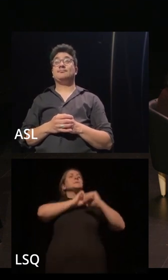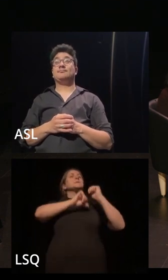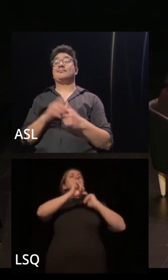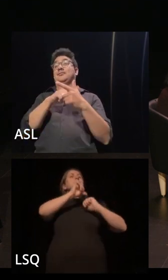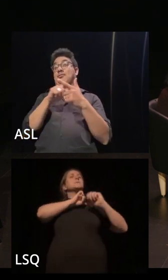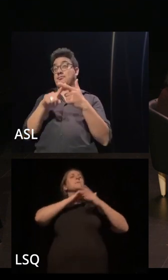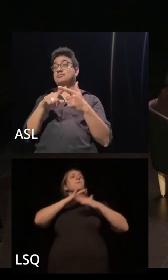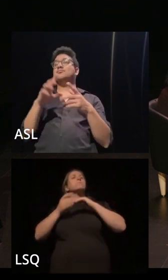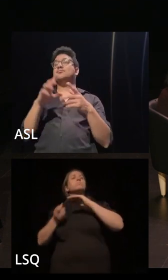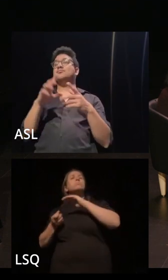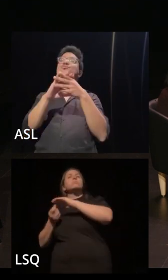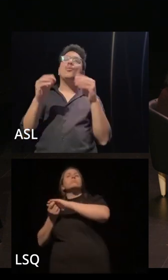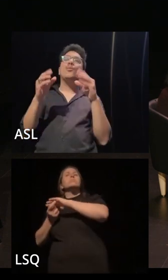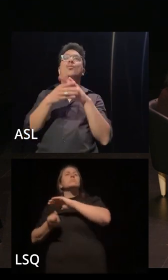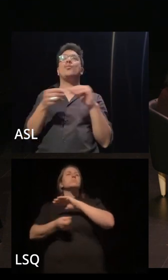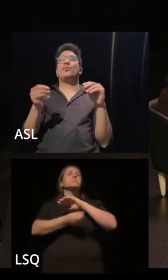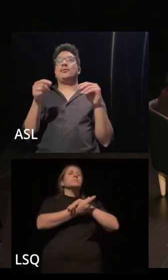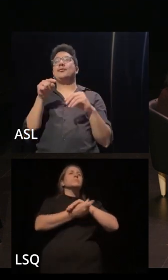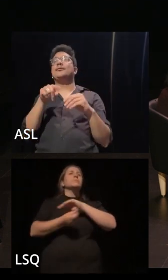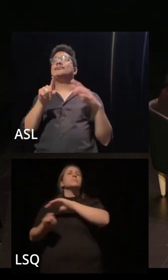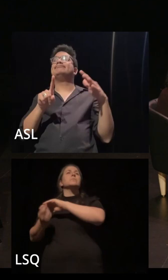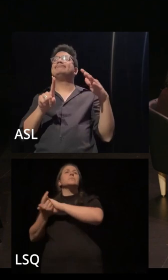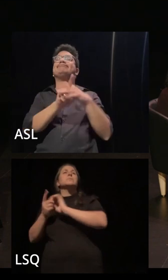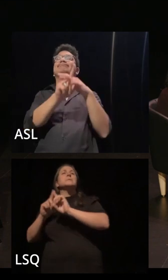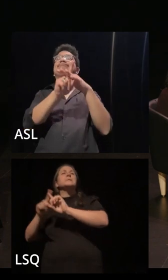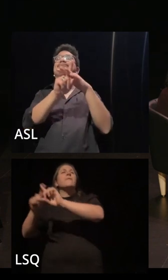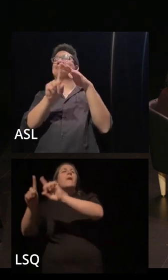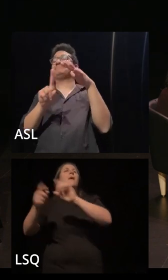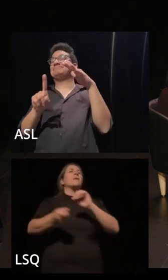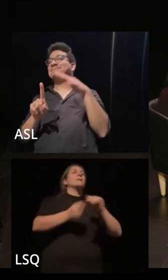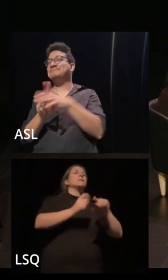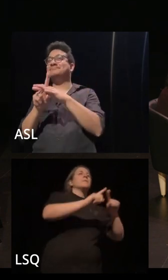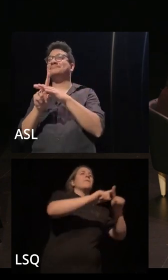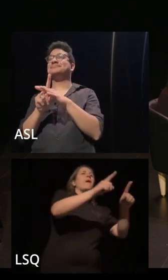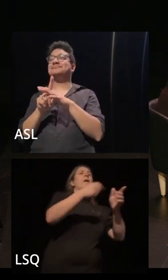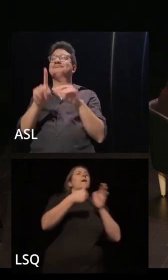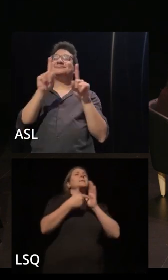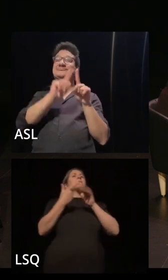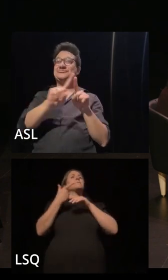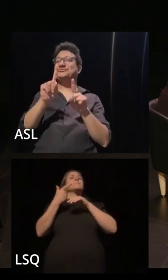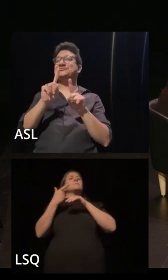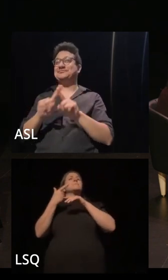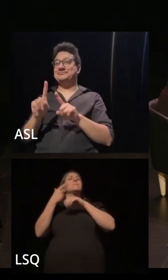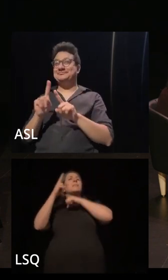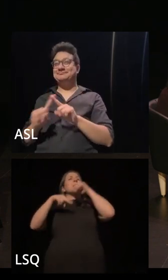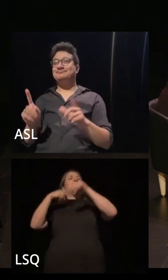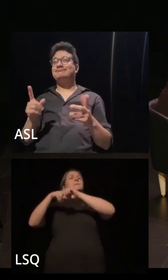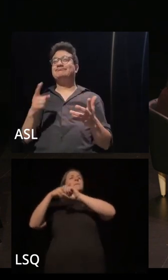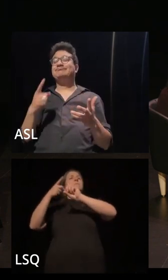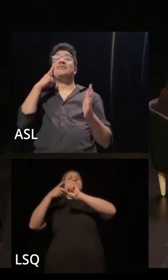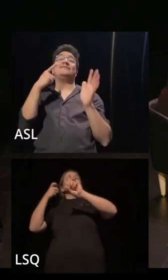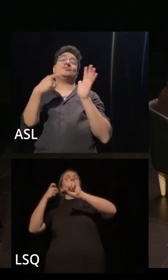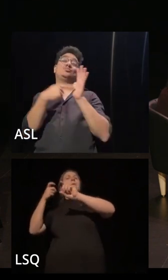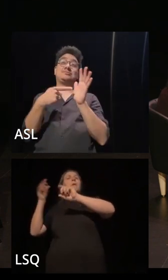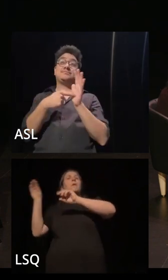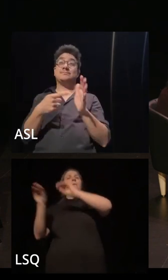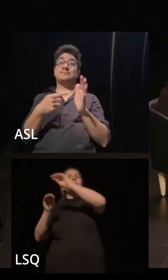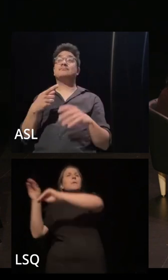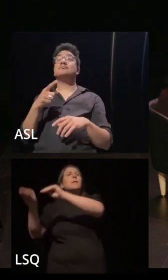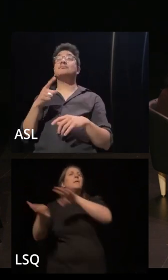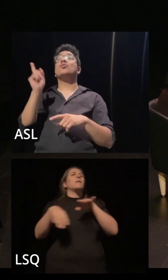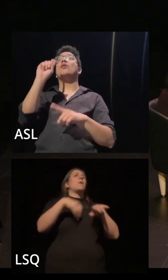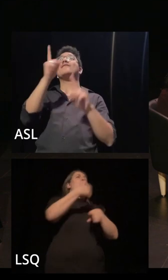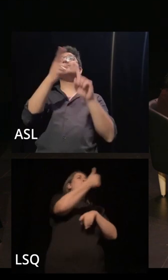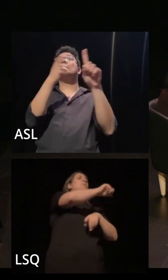Différentes nationalités, ou de France, ou d'Espagne, qui se sont incorporées à la région et que certaines